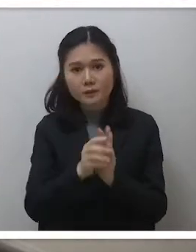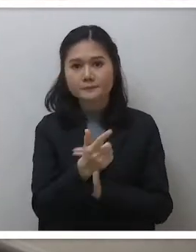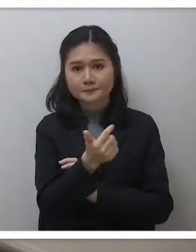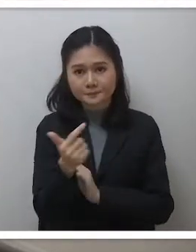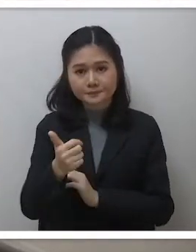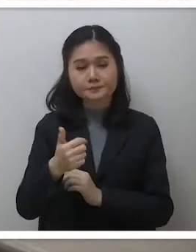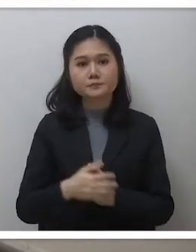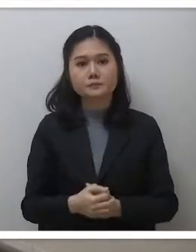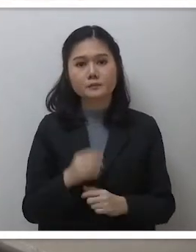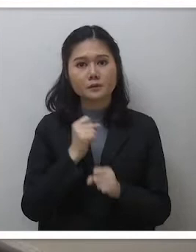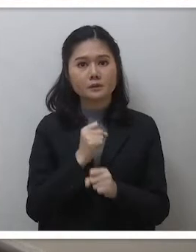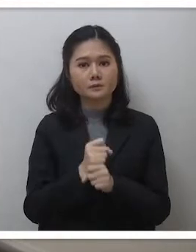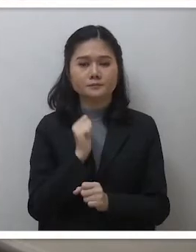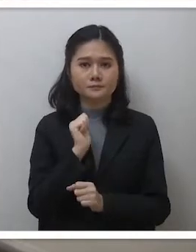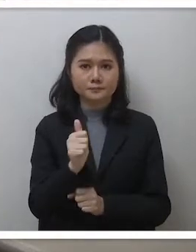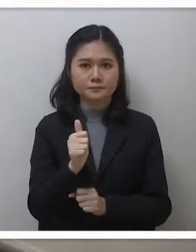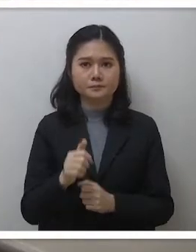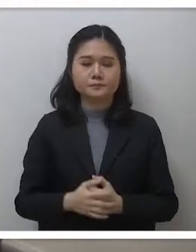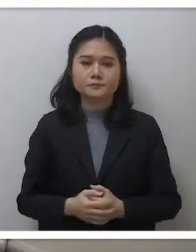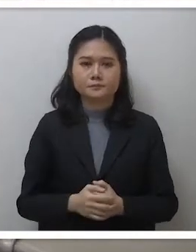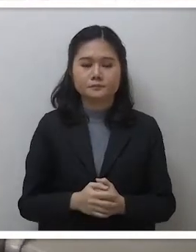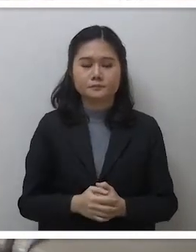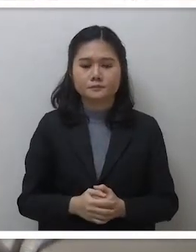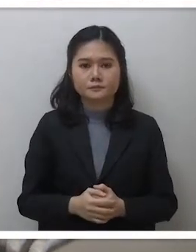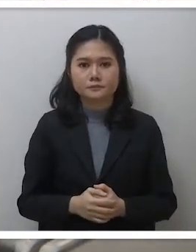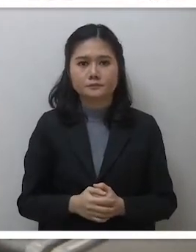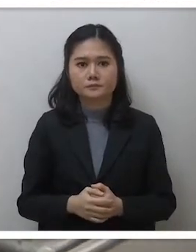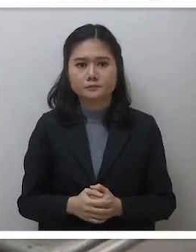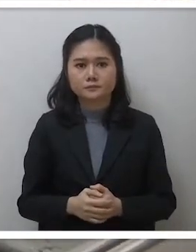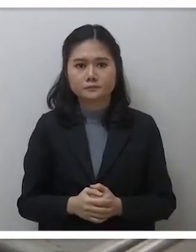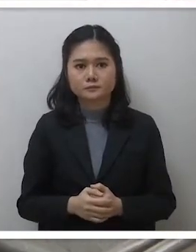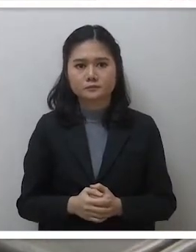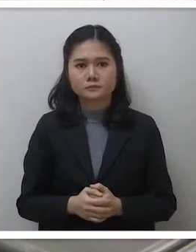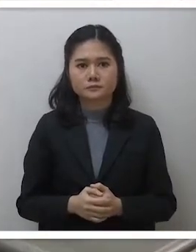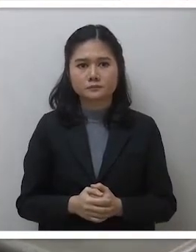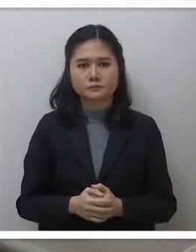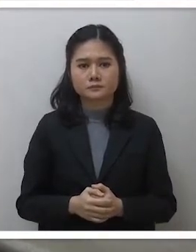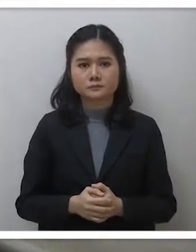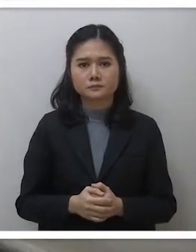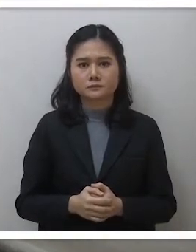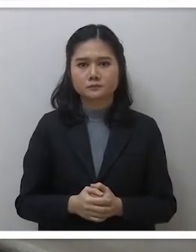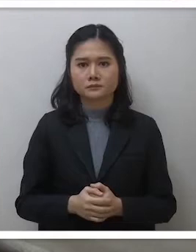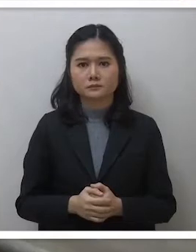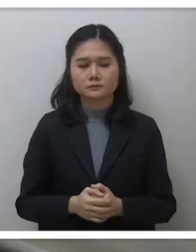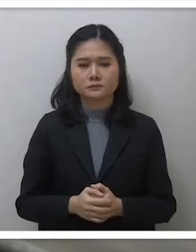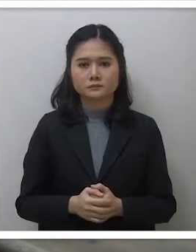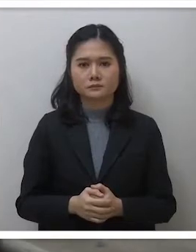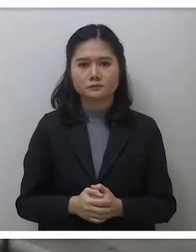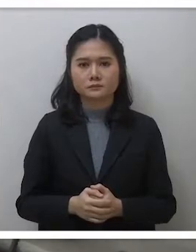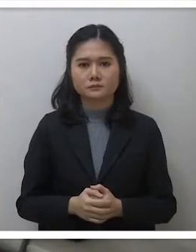เนี่ยผลงานก็จะออกมาดีนะครับแล้วก็